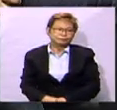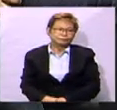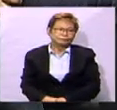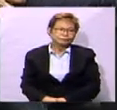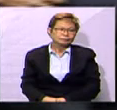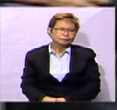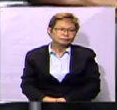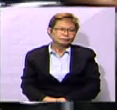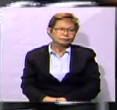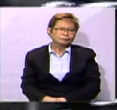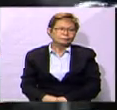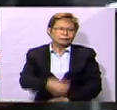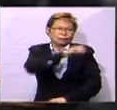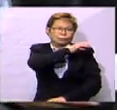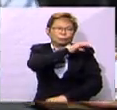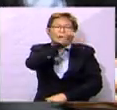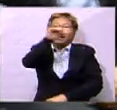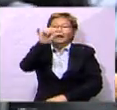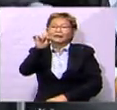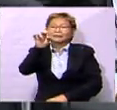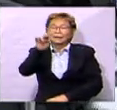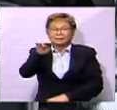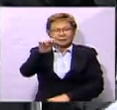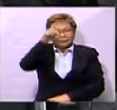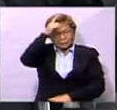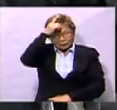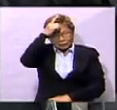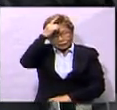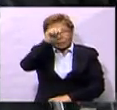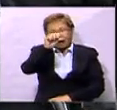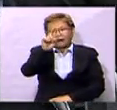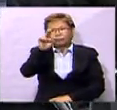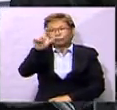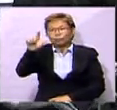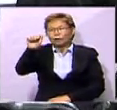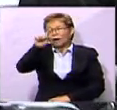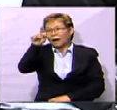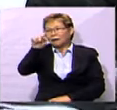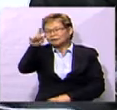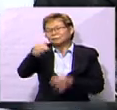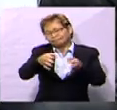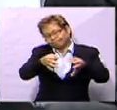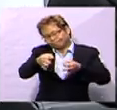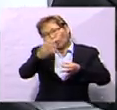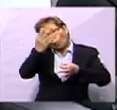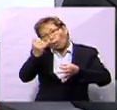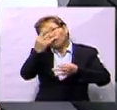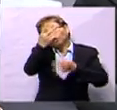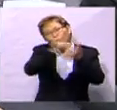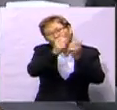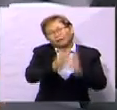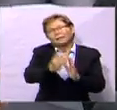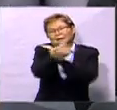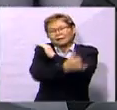sahaja sementara itu pengerusi Institut sukan negara ISN Datuk Seri Abdul azim Mohamad zabidi turut memperjelas sebab dua atlet